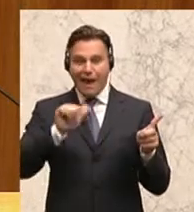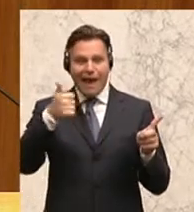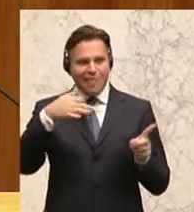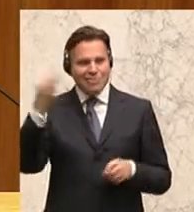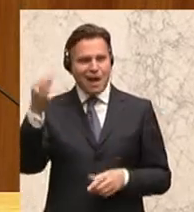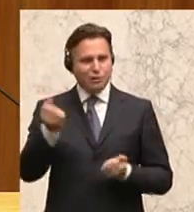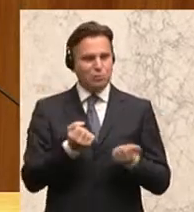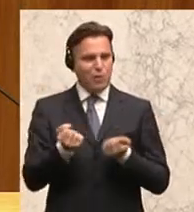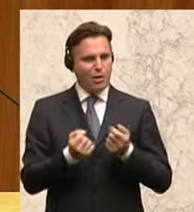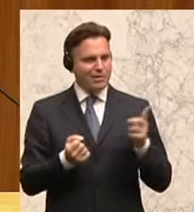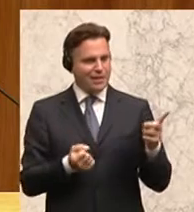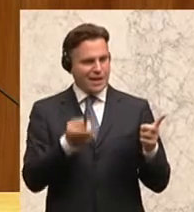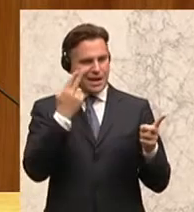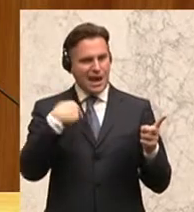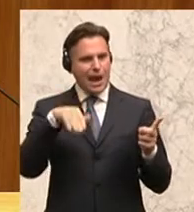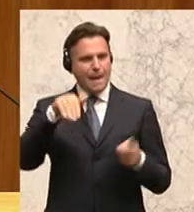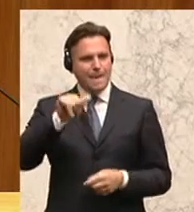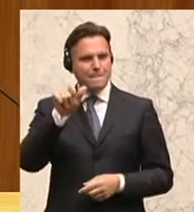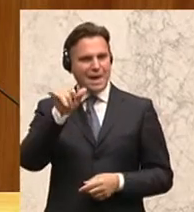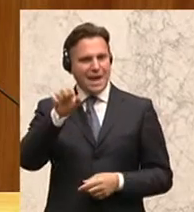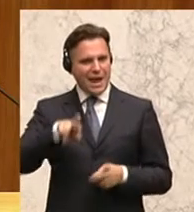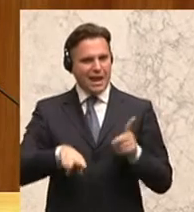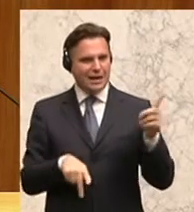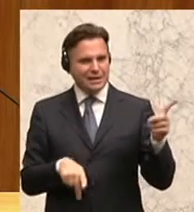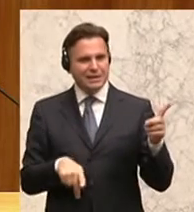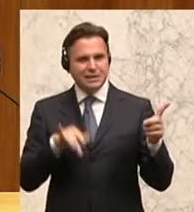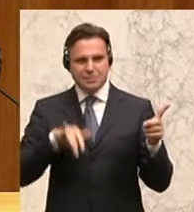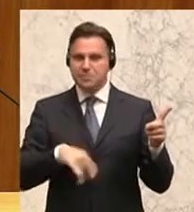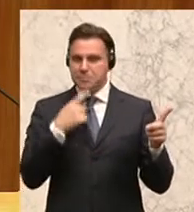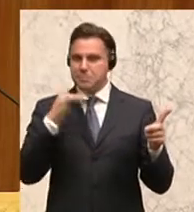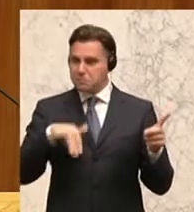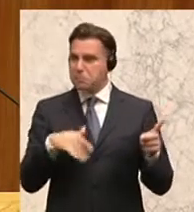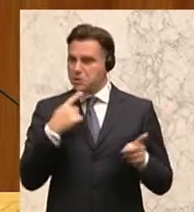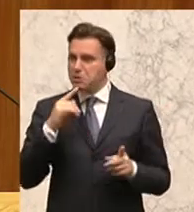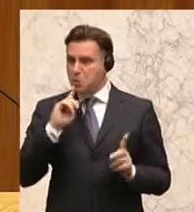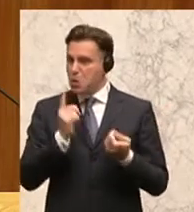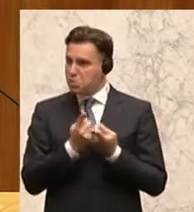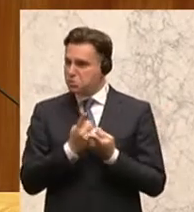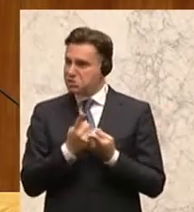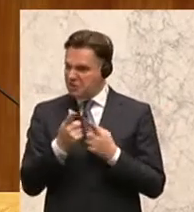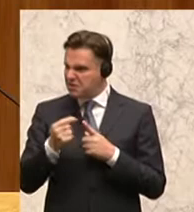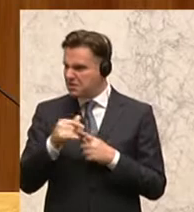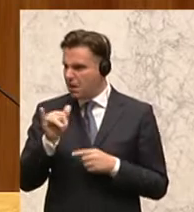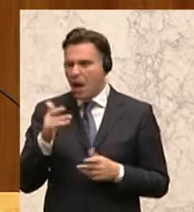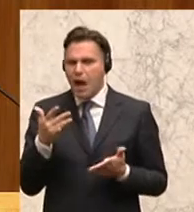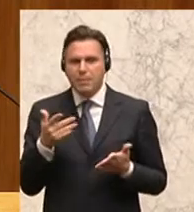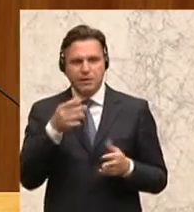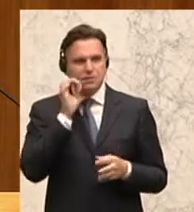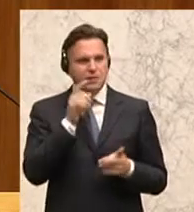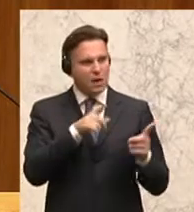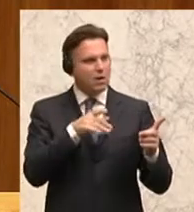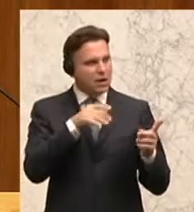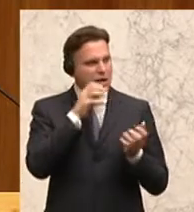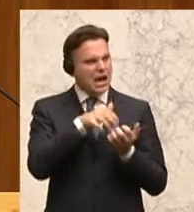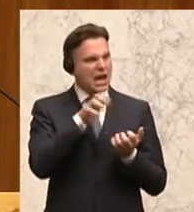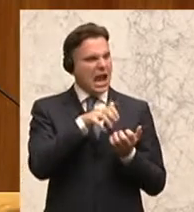Eintagspolitiker mit dem Herrn Mayer. Der Herr Mayer, müssen Sie sich vorstellen, das wäre jetzt an sich recht lustiger, nur es ist, und weil Sie gerade gehen, die Frau Kollegin, es ist ein ernster